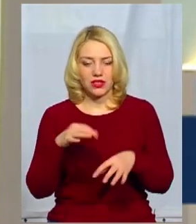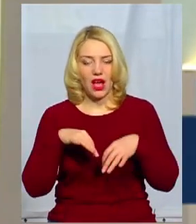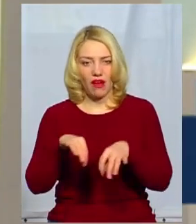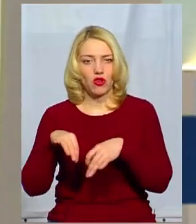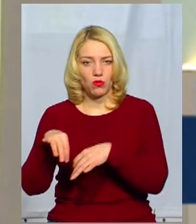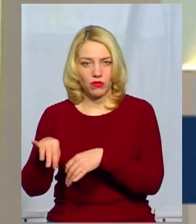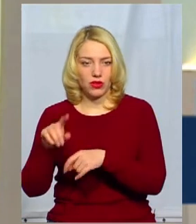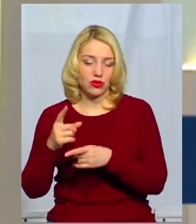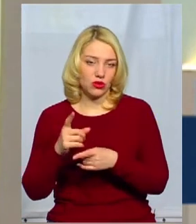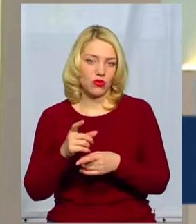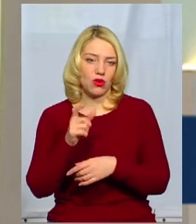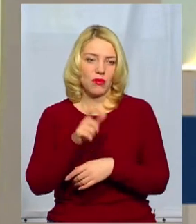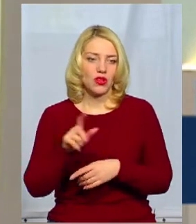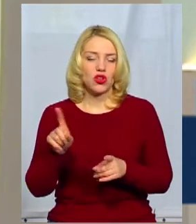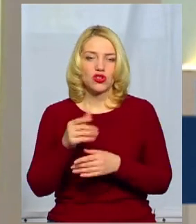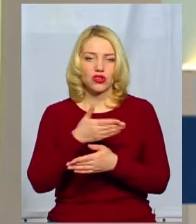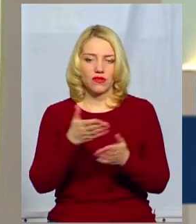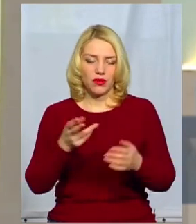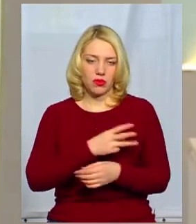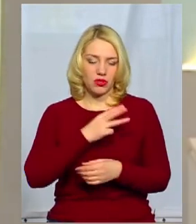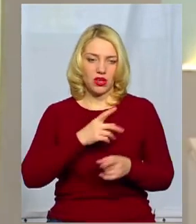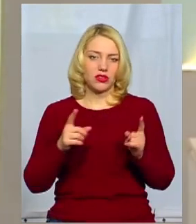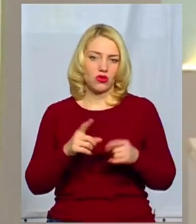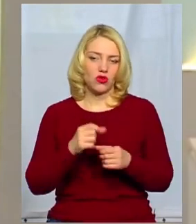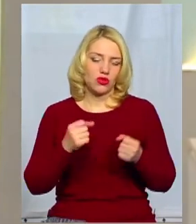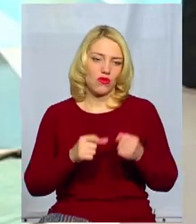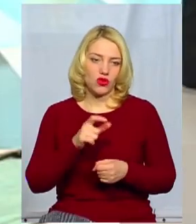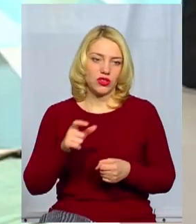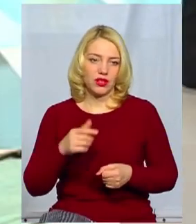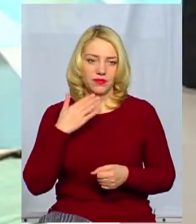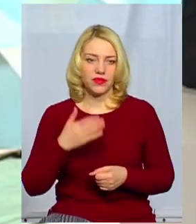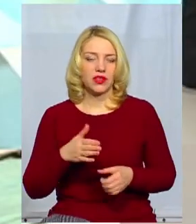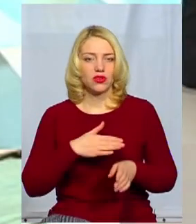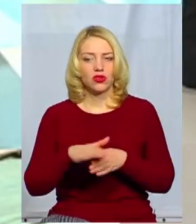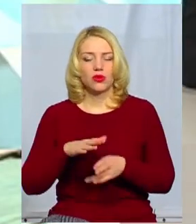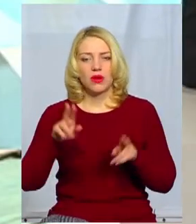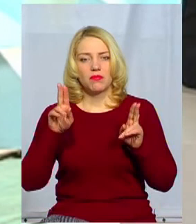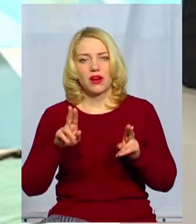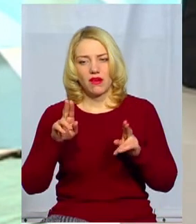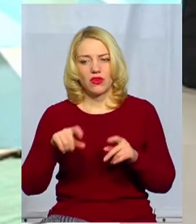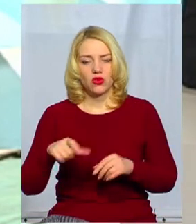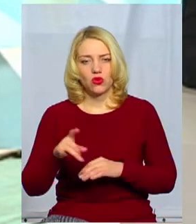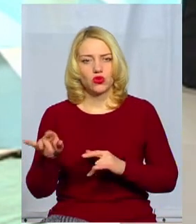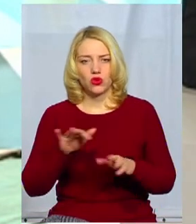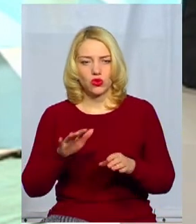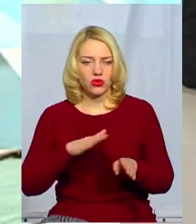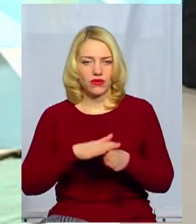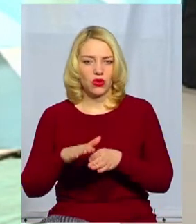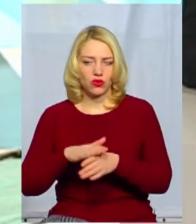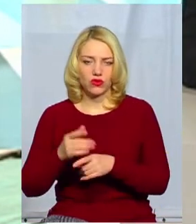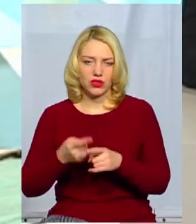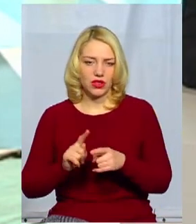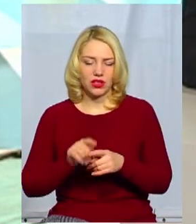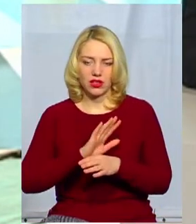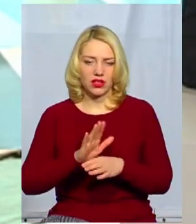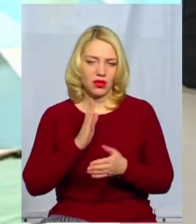автомобілів. Тому, панове, що ви побажаєте коротко водіям? дотримуватись правил дорожнього руху, неухильно їх виконувати, і